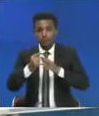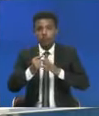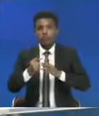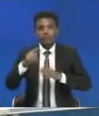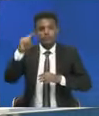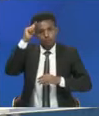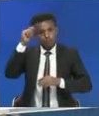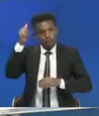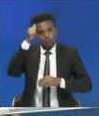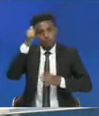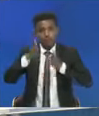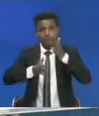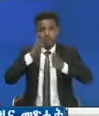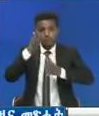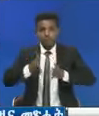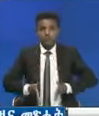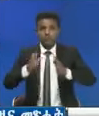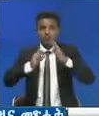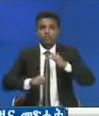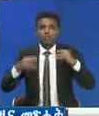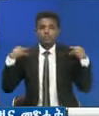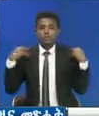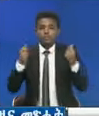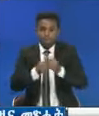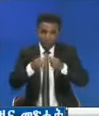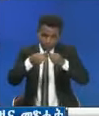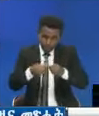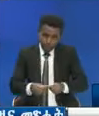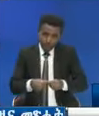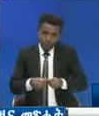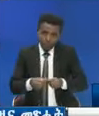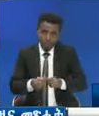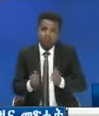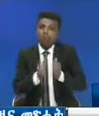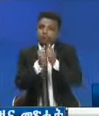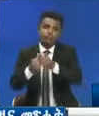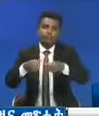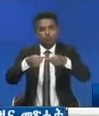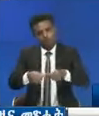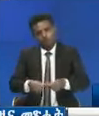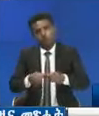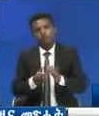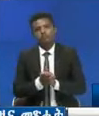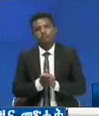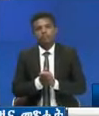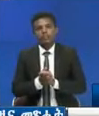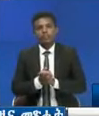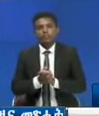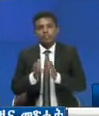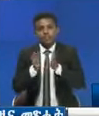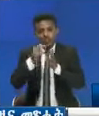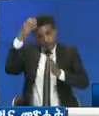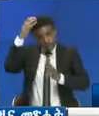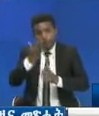በመምራት እኔ ተሾመ አበበ በመልእክት ቋንቋ ደግሞ ፍቃዱ ወልደ ሚካኤል አብረናችሁን ቆያለን ከኛ ጋር ነው። የህገ